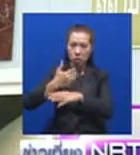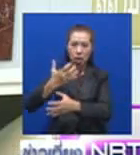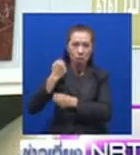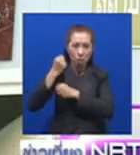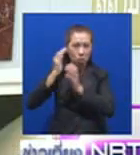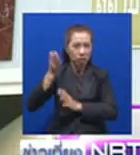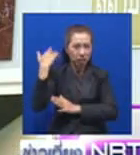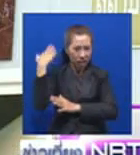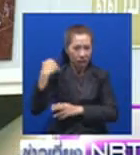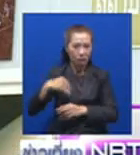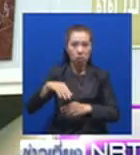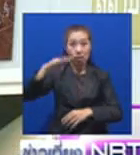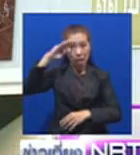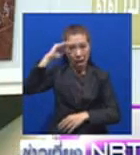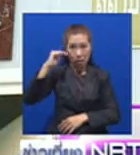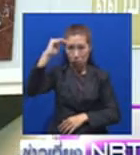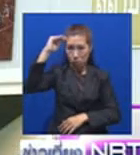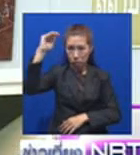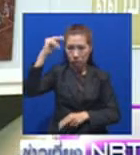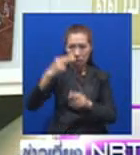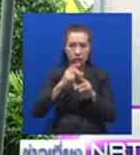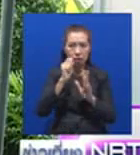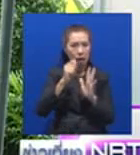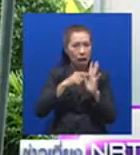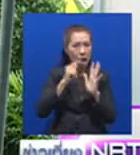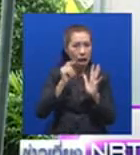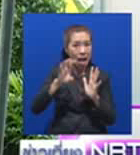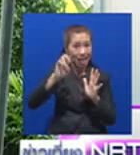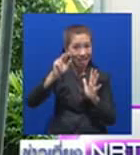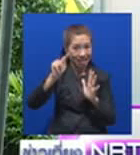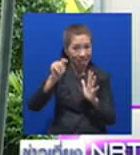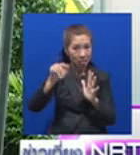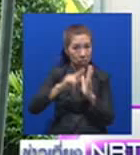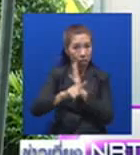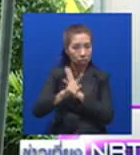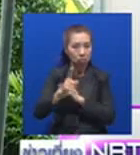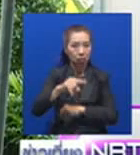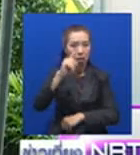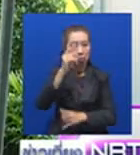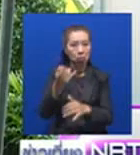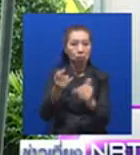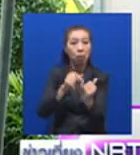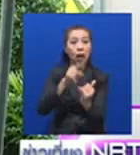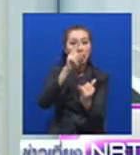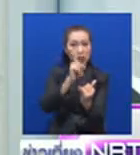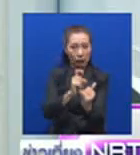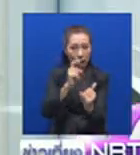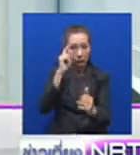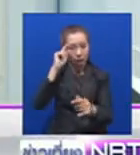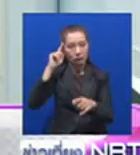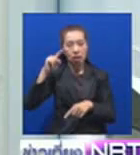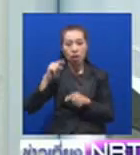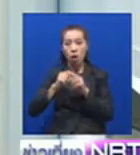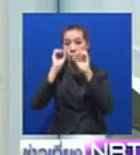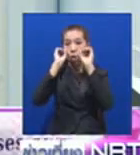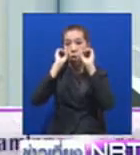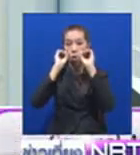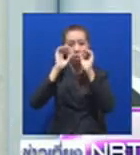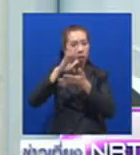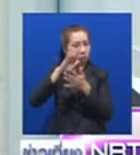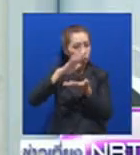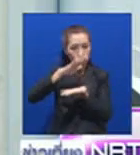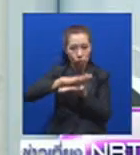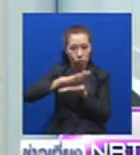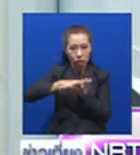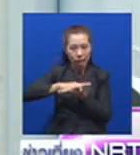การทหารสูงสุดถึงแก่อิรรมโดยพลตรีหญิงคุณหญิงเวนิกาทวีชัยการอดีตอาจารย์โรงเรียนเสนาธิการ